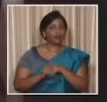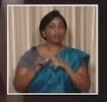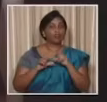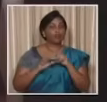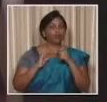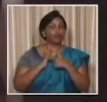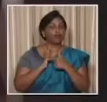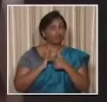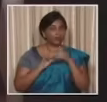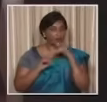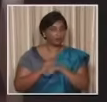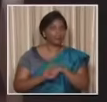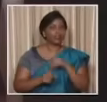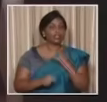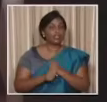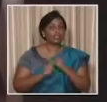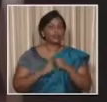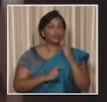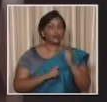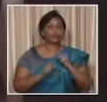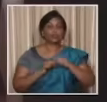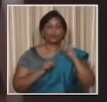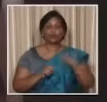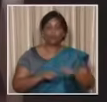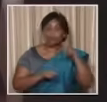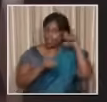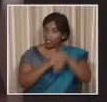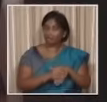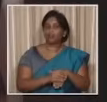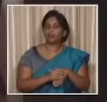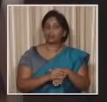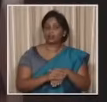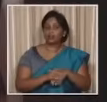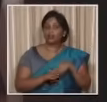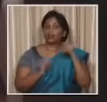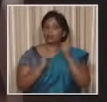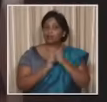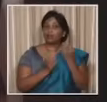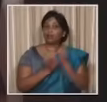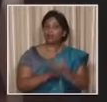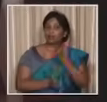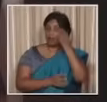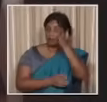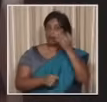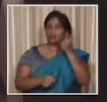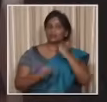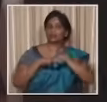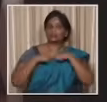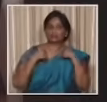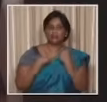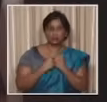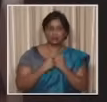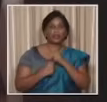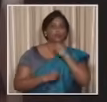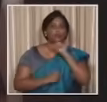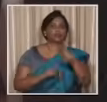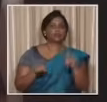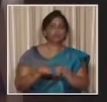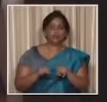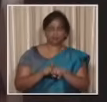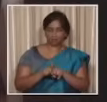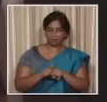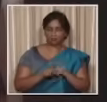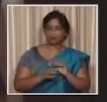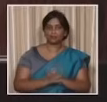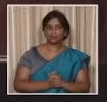විගණන හැටියට රාජ්‍ය ඉංජිනේරු සංස්ථාව ඇතුලෙන් ඒක කරේ පොදු පෙරමුණේ සමිතියේ ඉල්ලීම වලින් කිසෝටේ රජ